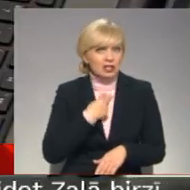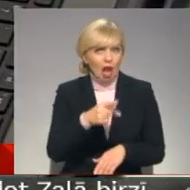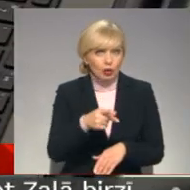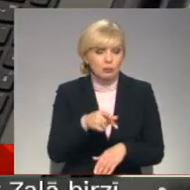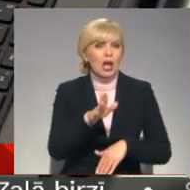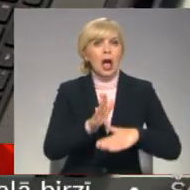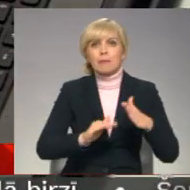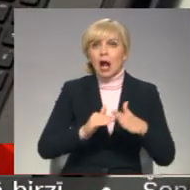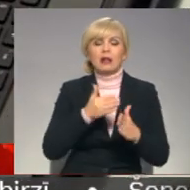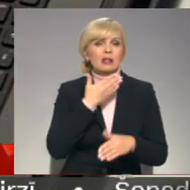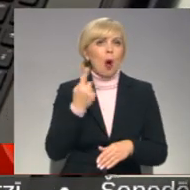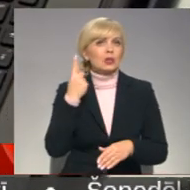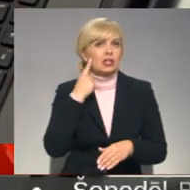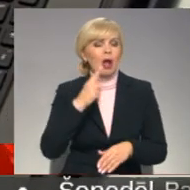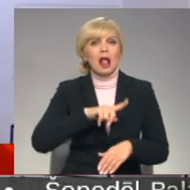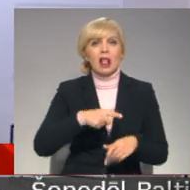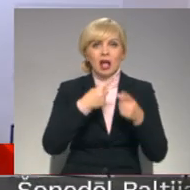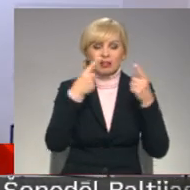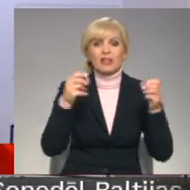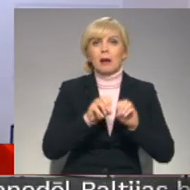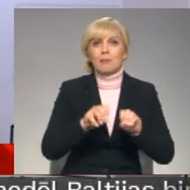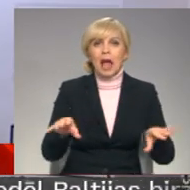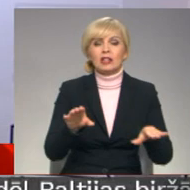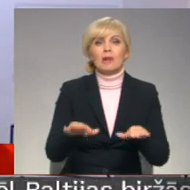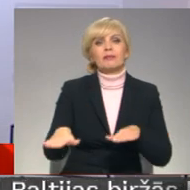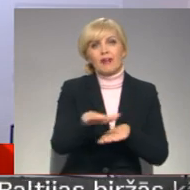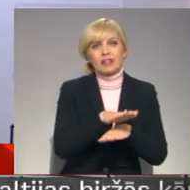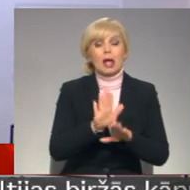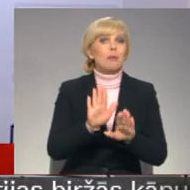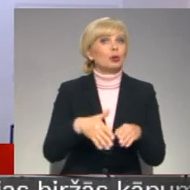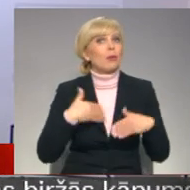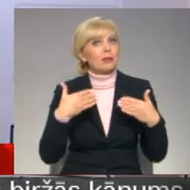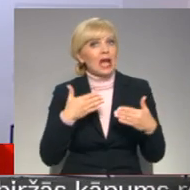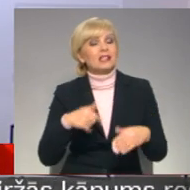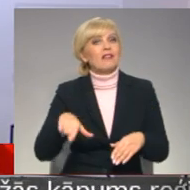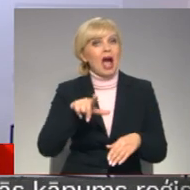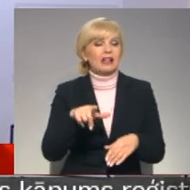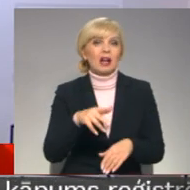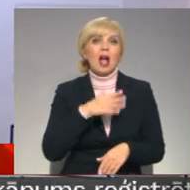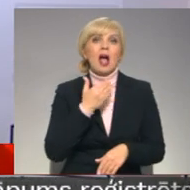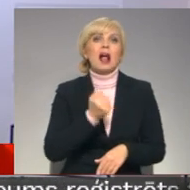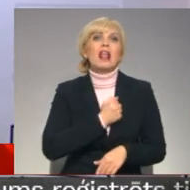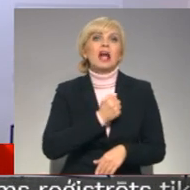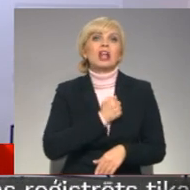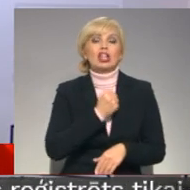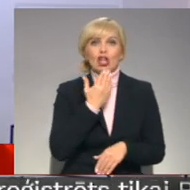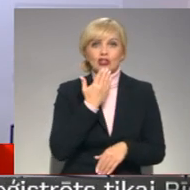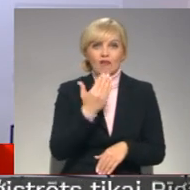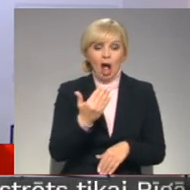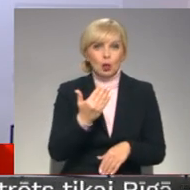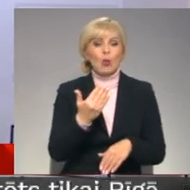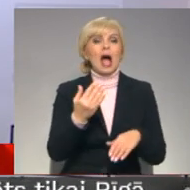tā praktiski nav dzirdama Latvijas mediju vidē. Man būtu liels prieks, ja būtu daudz vairāk latgaliešu valodā medijās. Ja? Manuprāt,